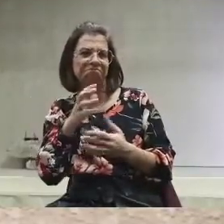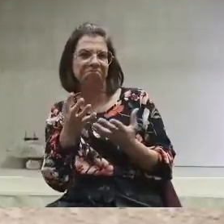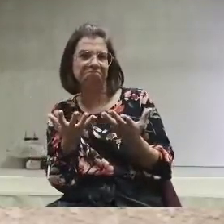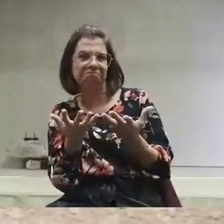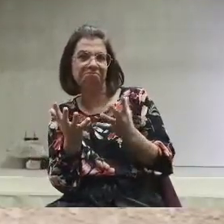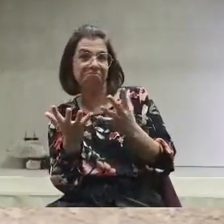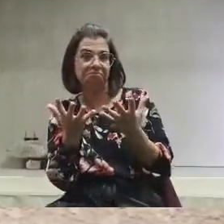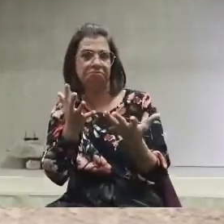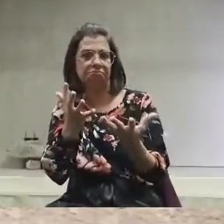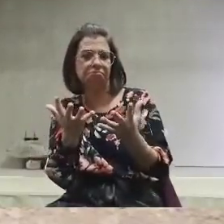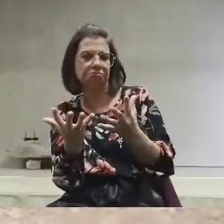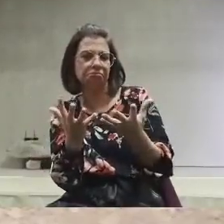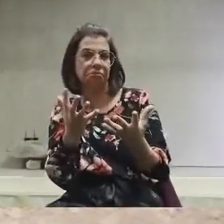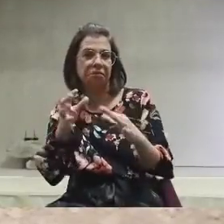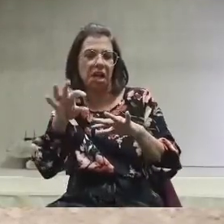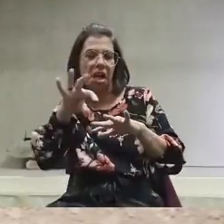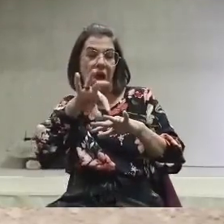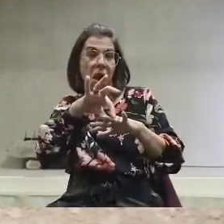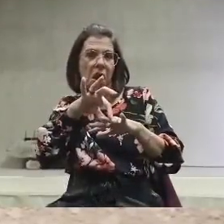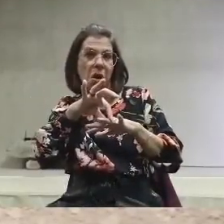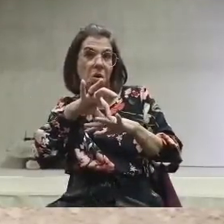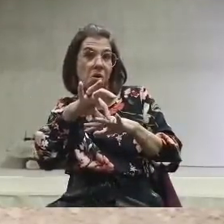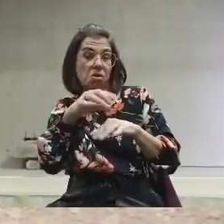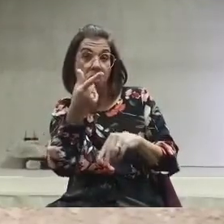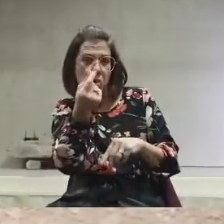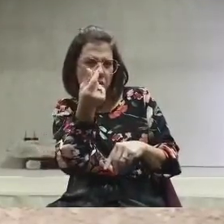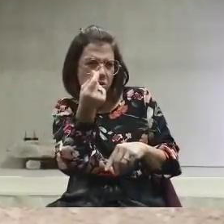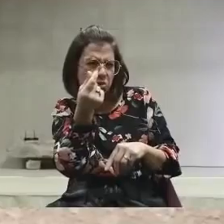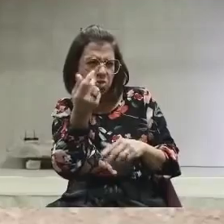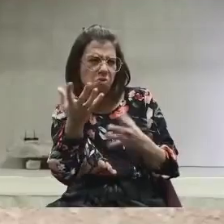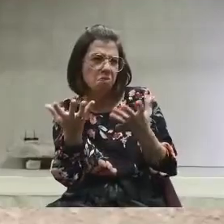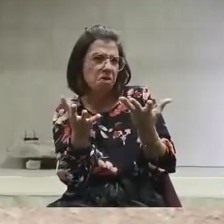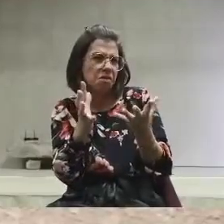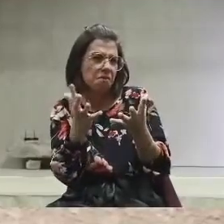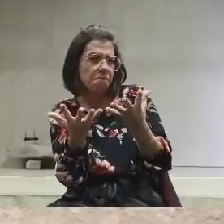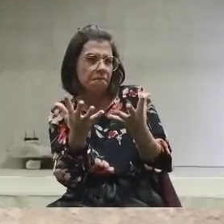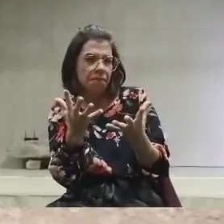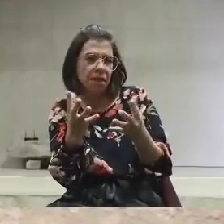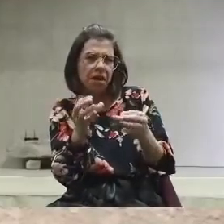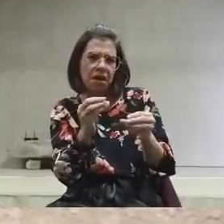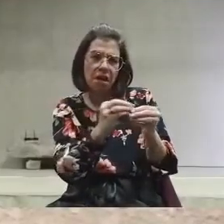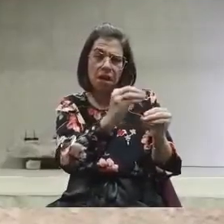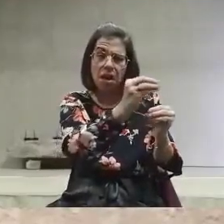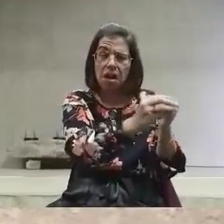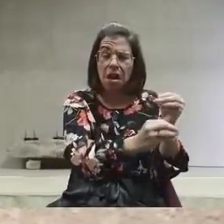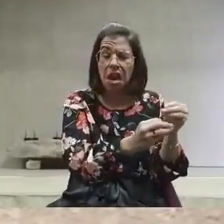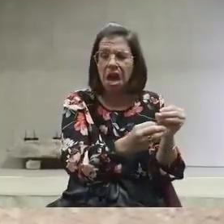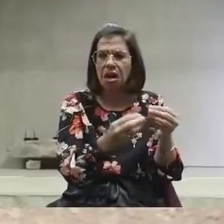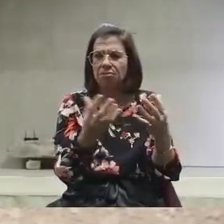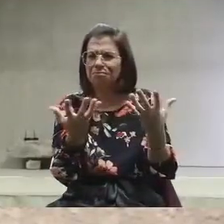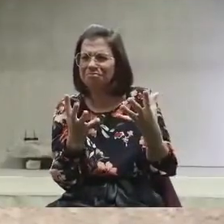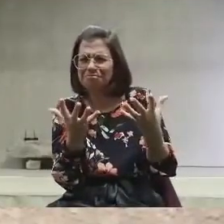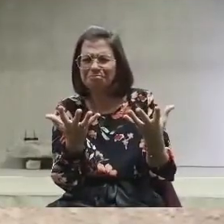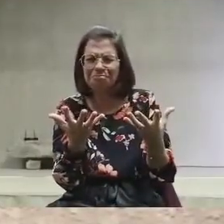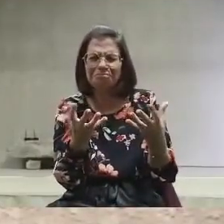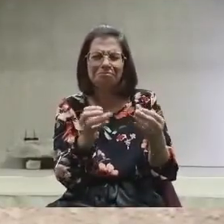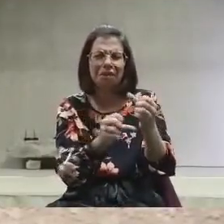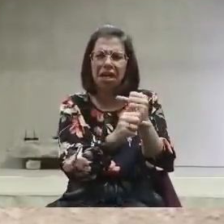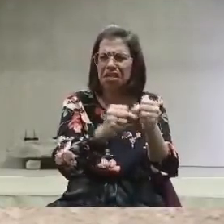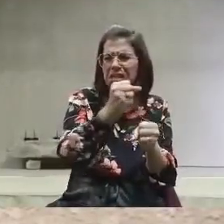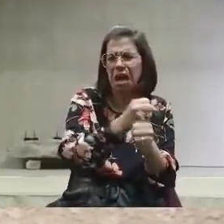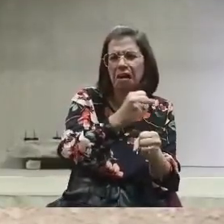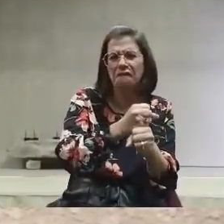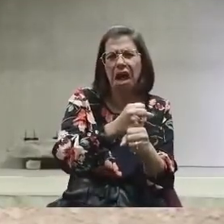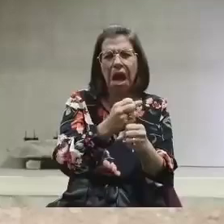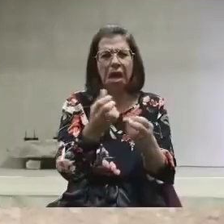qu'est-ce qui est certain? La société, tout vole en éclats. Le travail, tu penses avoir un bon travail, sécurité de l'emploi, tu